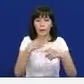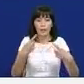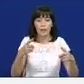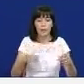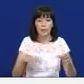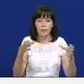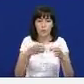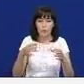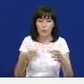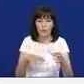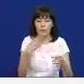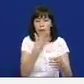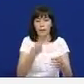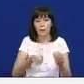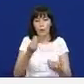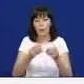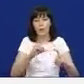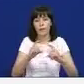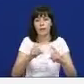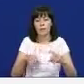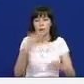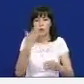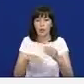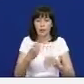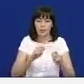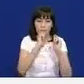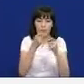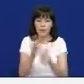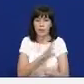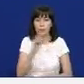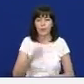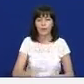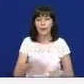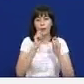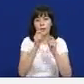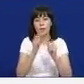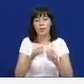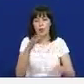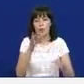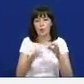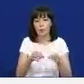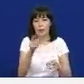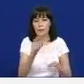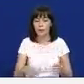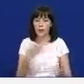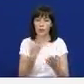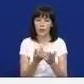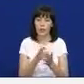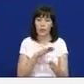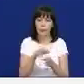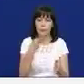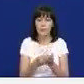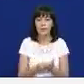сапалы доптар, әмбебап ойын тақтайшалары мен үстел теннисі табыс етілді. Бұл сыйлықтар сотталған азаматтардың сұранысы бойынша алынып